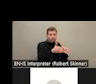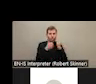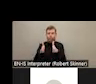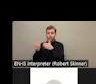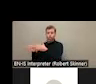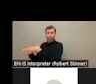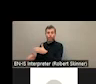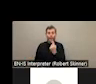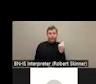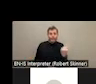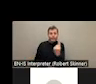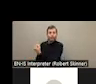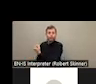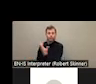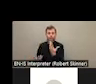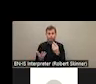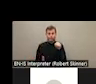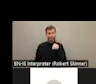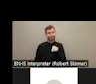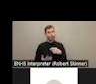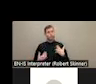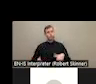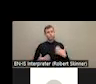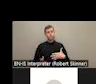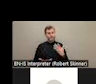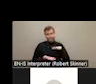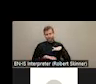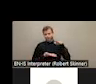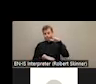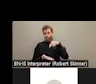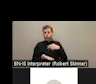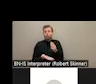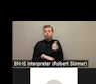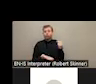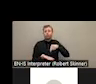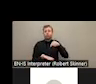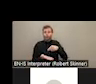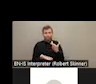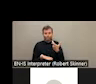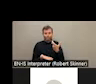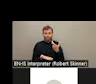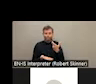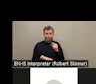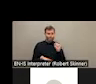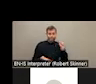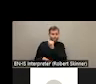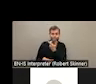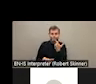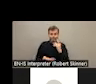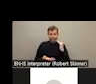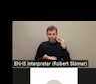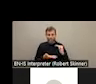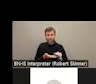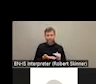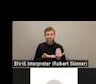handicapées. Voilà pourquoi le soutien individualisé manque pour les enfants. Alors pour moi, les meilleures pratiques dans l'utilisation